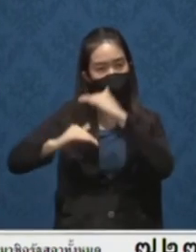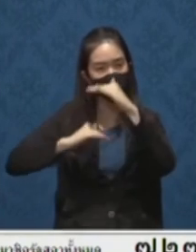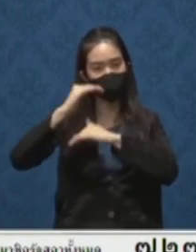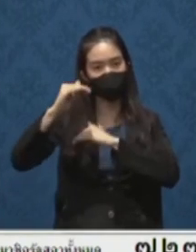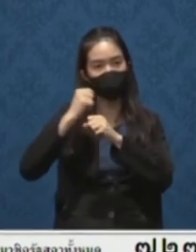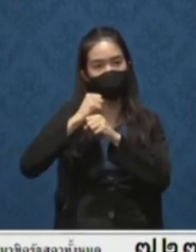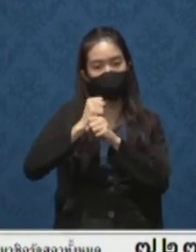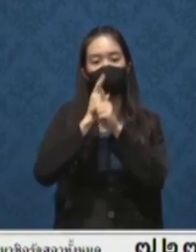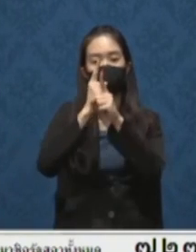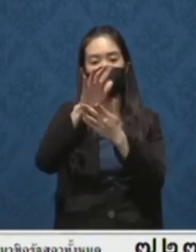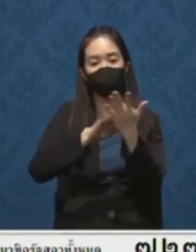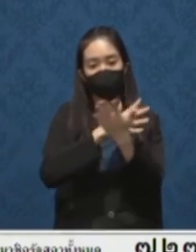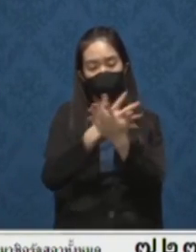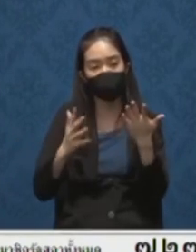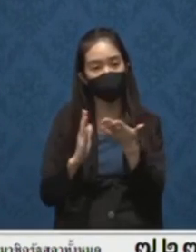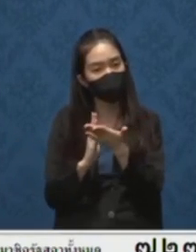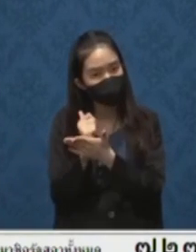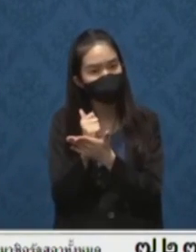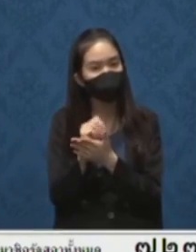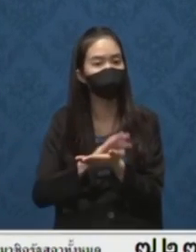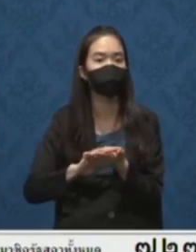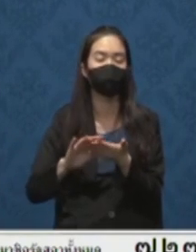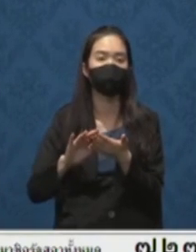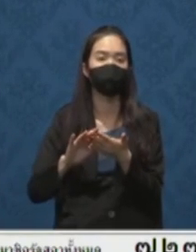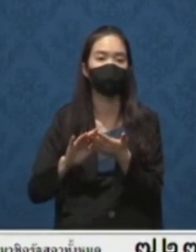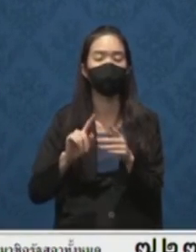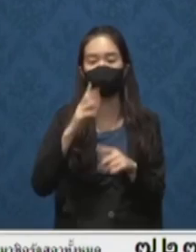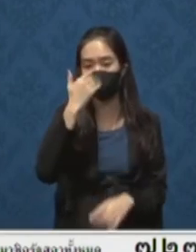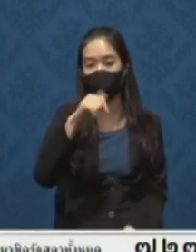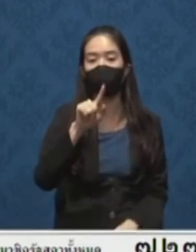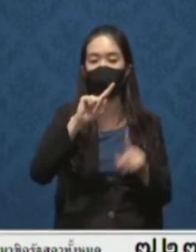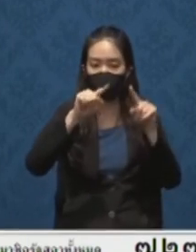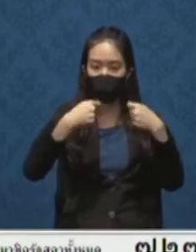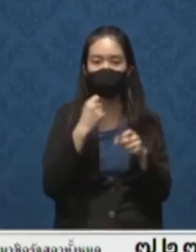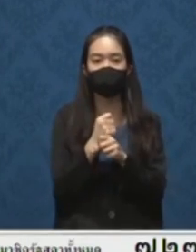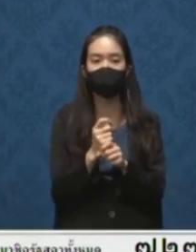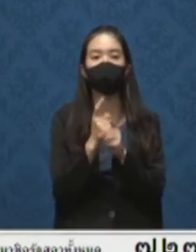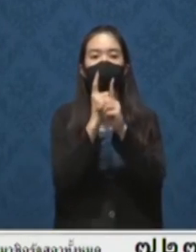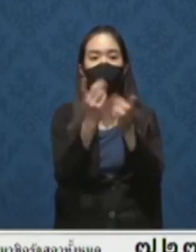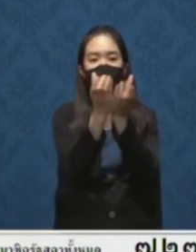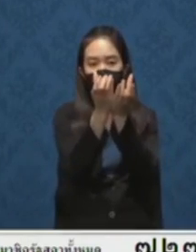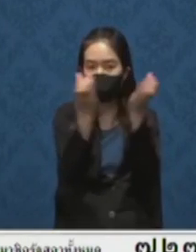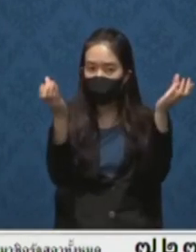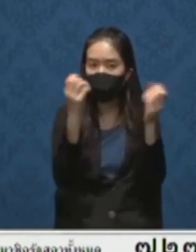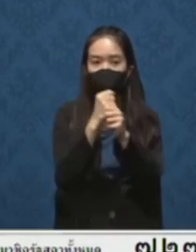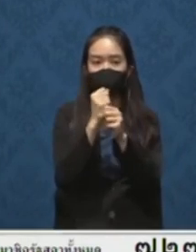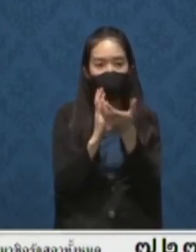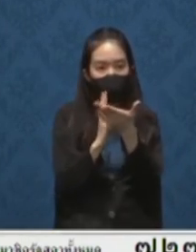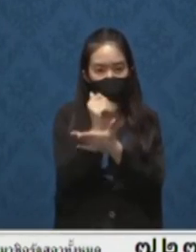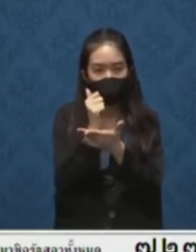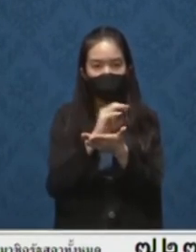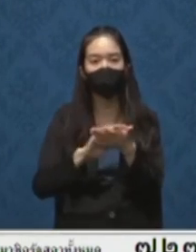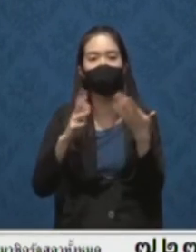หมายถูกประการท่านก็ตอบยืนยานว่าเป็นไปตามระธรรนวนสำริจแล้วสำร Fishแล้ว